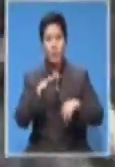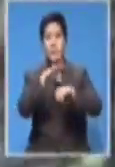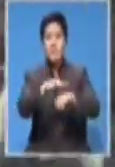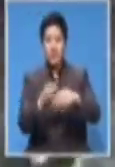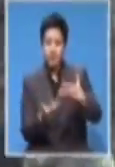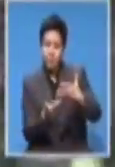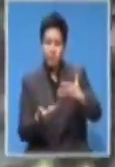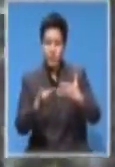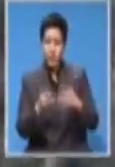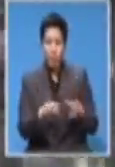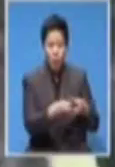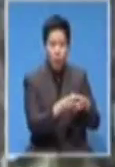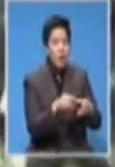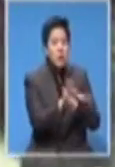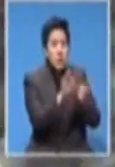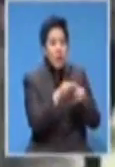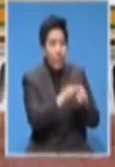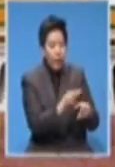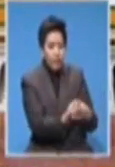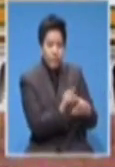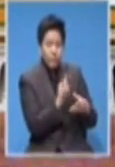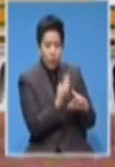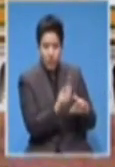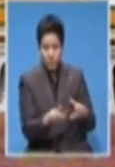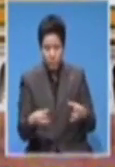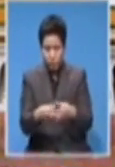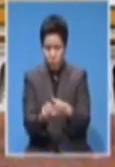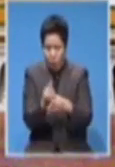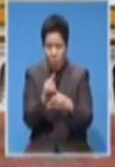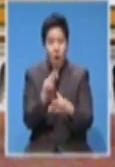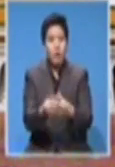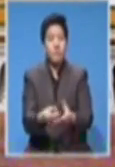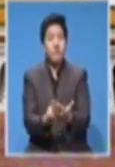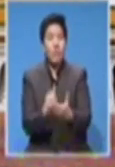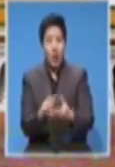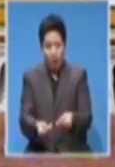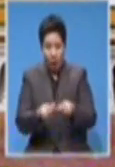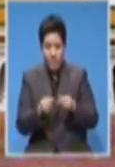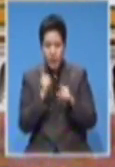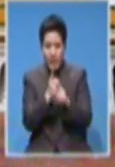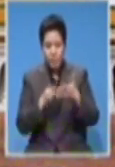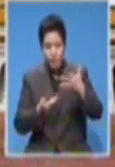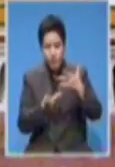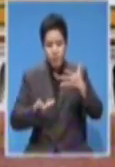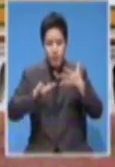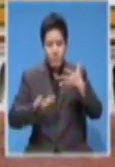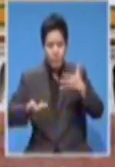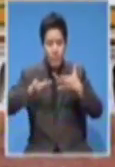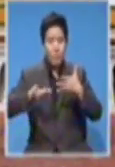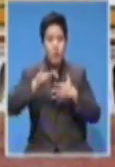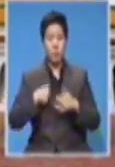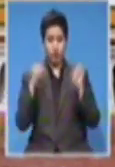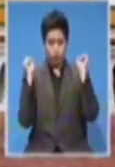ที่ประชุมเกิน2ใน3นะถ้าตกลงกันได้ทุกคนเอาขึ้นมาตามแท่งของตัวเองแล้วก็ไม่มีขัดแย้งก็อนุมัติไปตาม